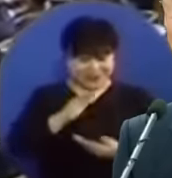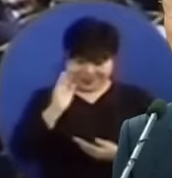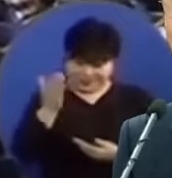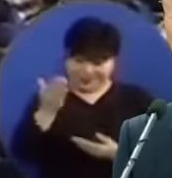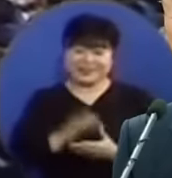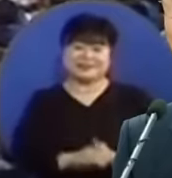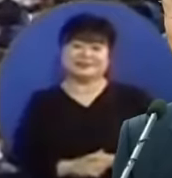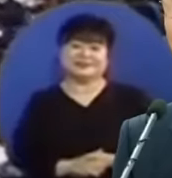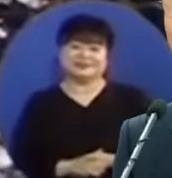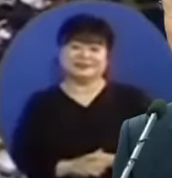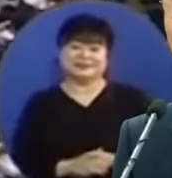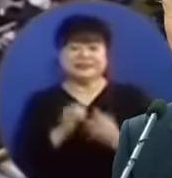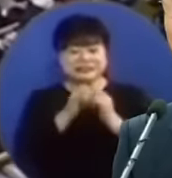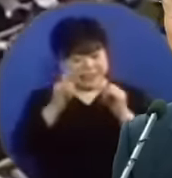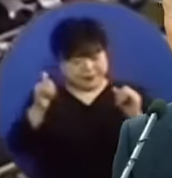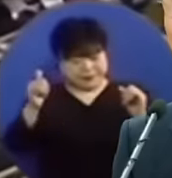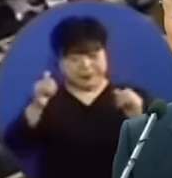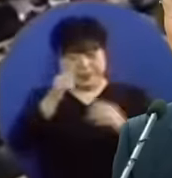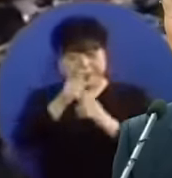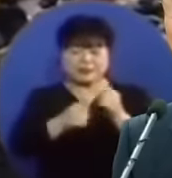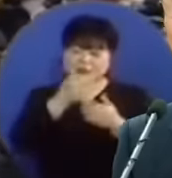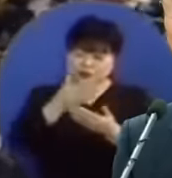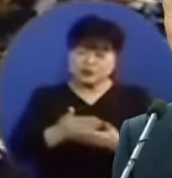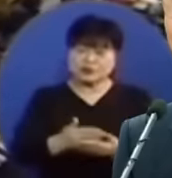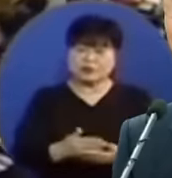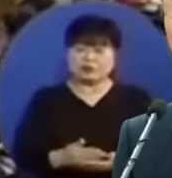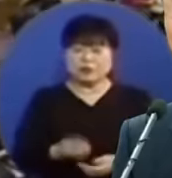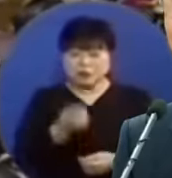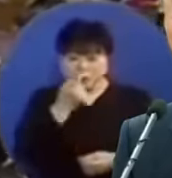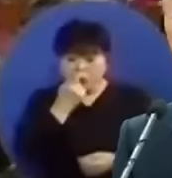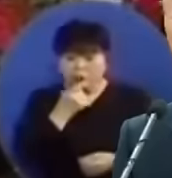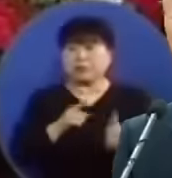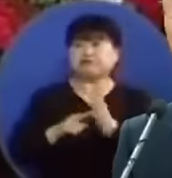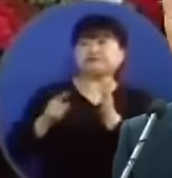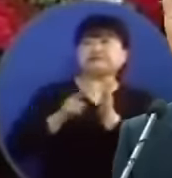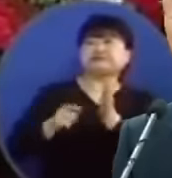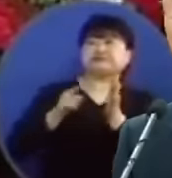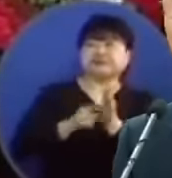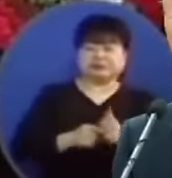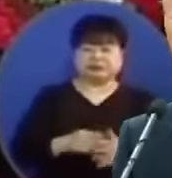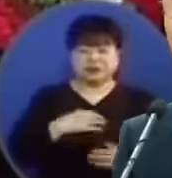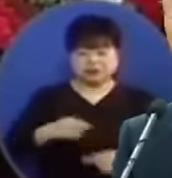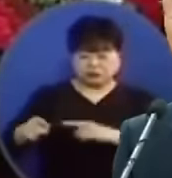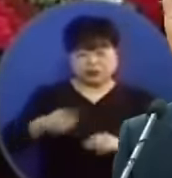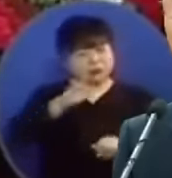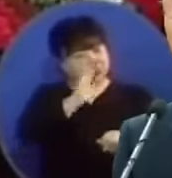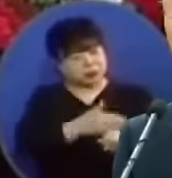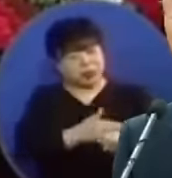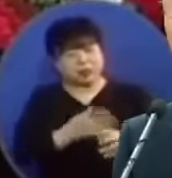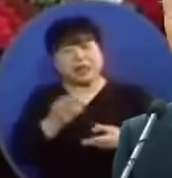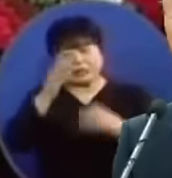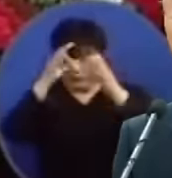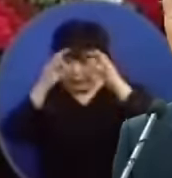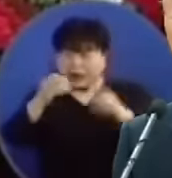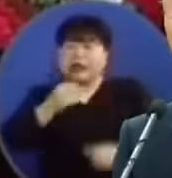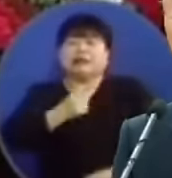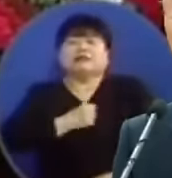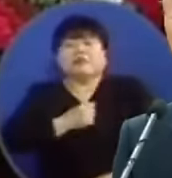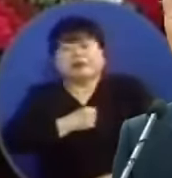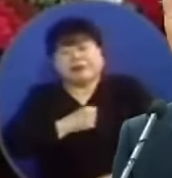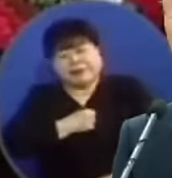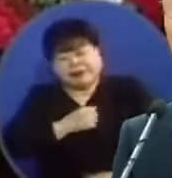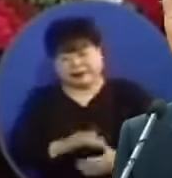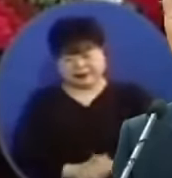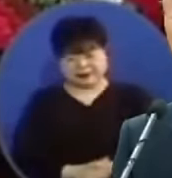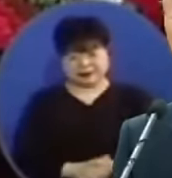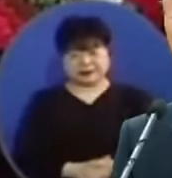것입니다. 사람들은 하나님이 주신 이 교훈을 듣지 않고 안식을 누리지 못하고 있는 것을 볼 때 답답하게 말로 다 할 수